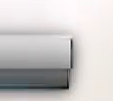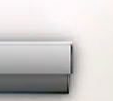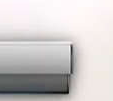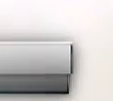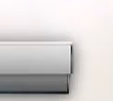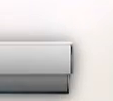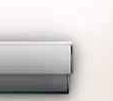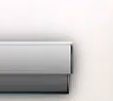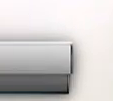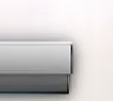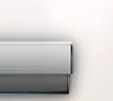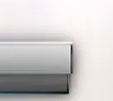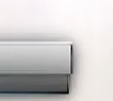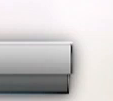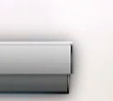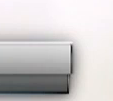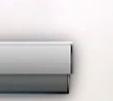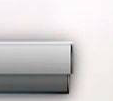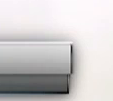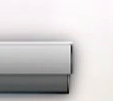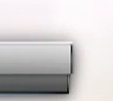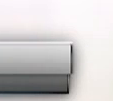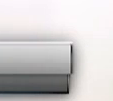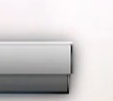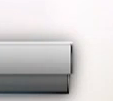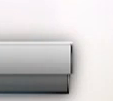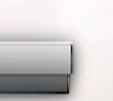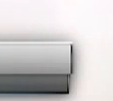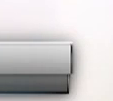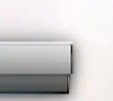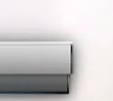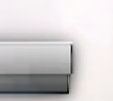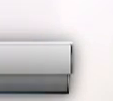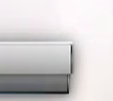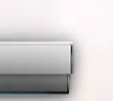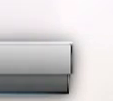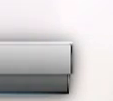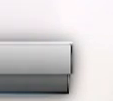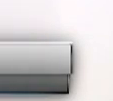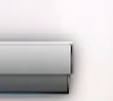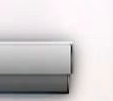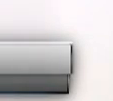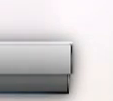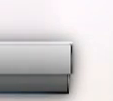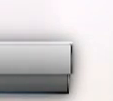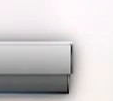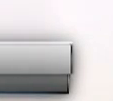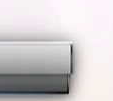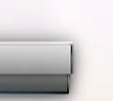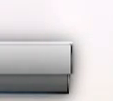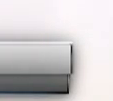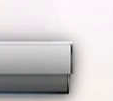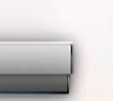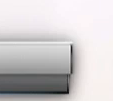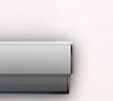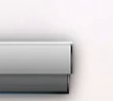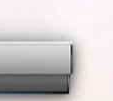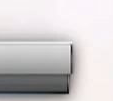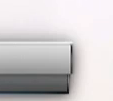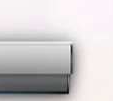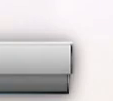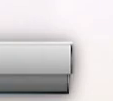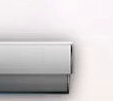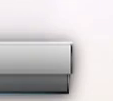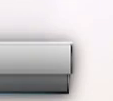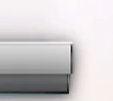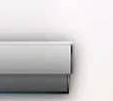salam sejahtera saudara-saudari warga pekerja dan rakyat masyaikh sekalian Apa kabar